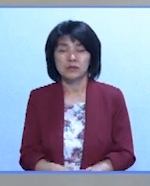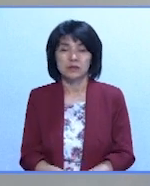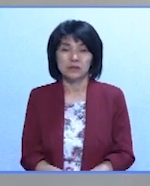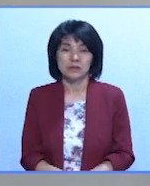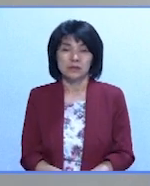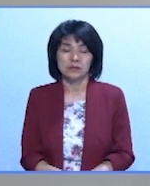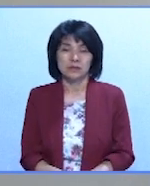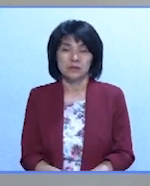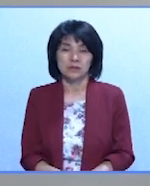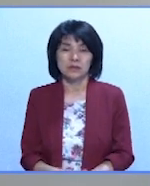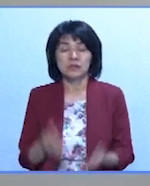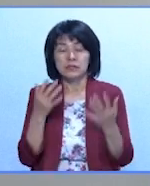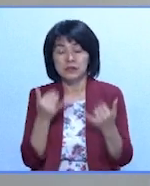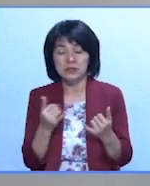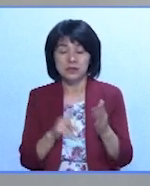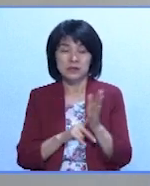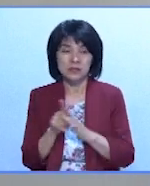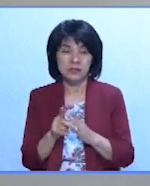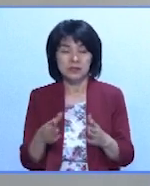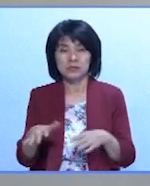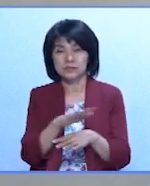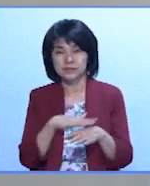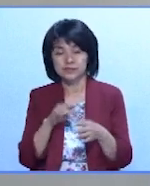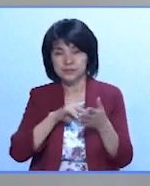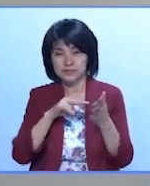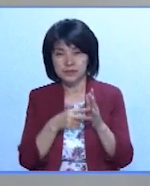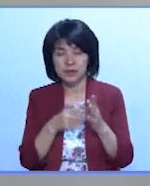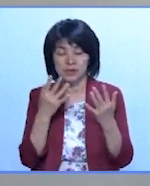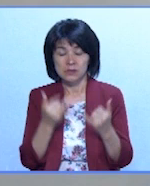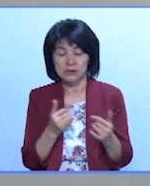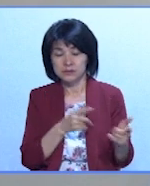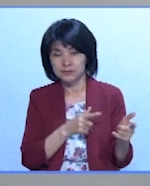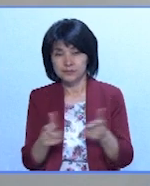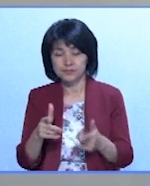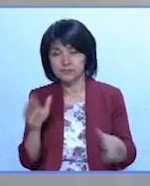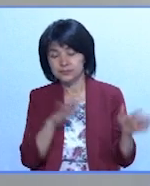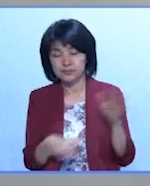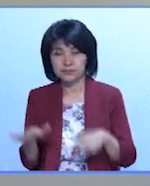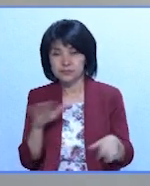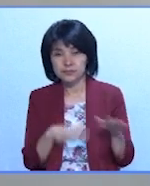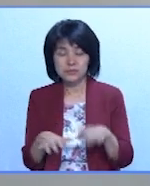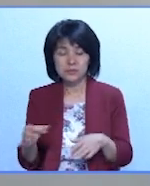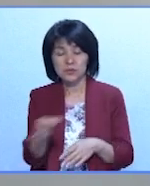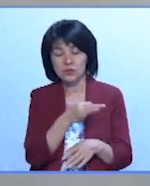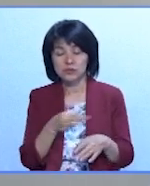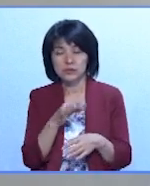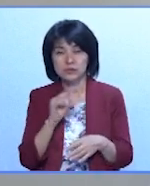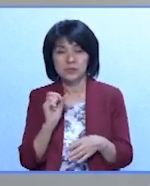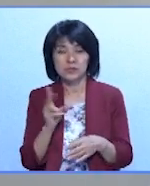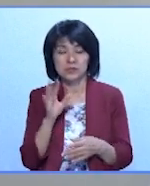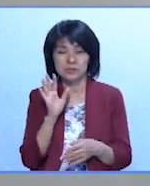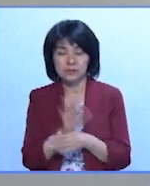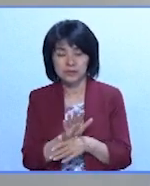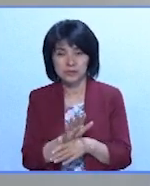жатыр. Жағы пляждар дайындалуда. Және бұдан басқа облыс әкімінің тапсырмасымен жағы